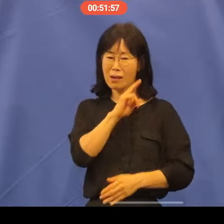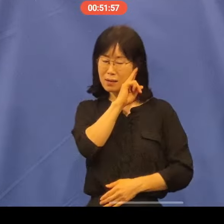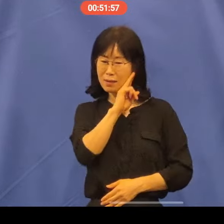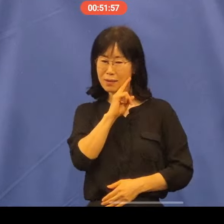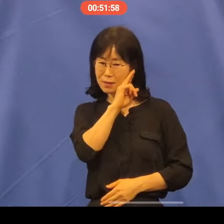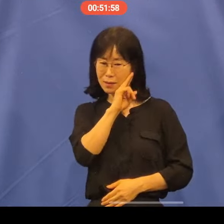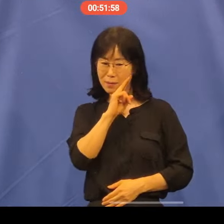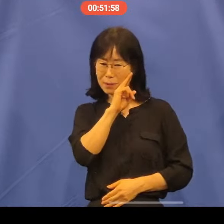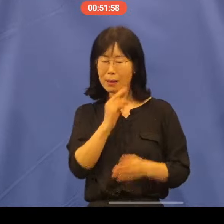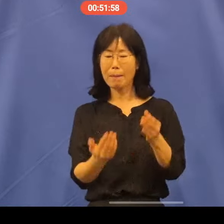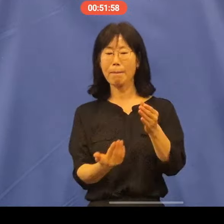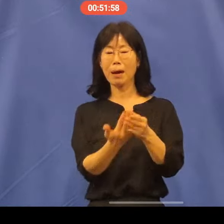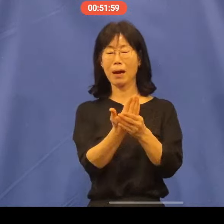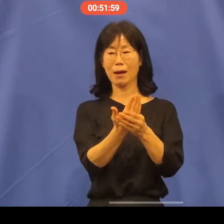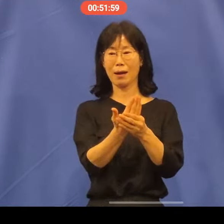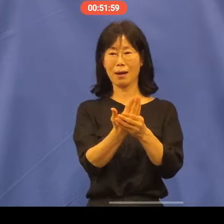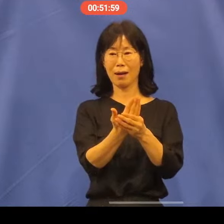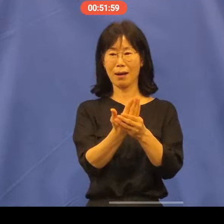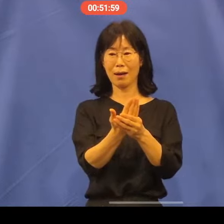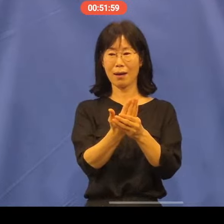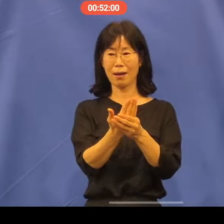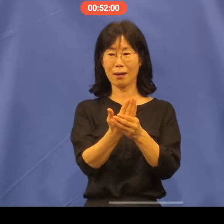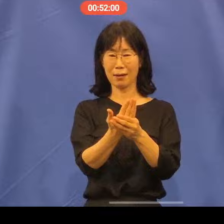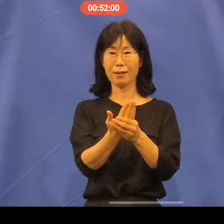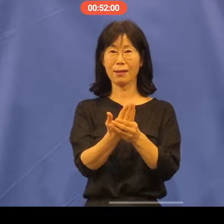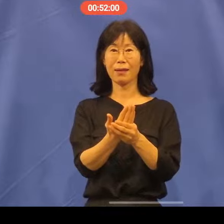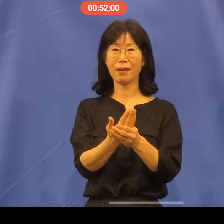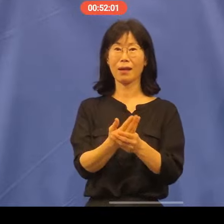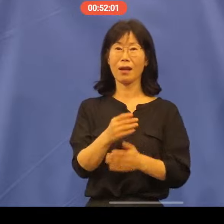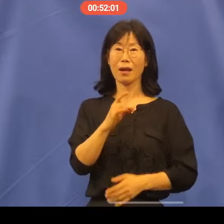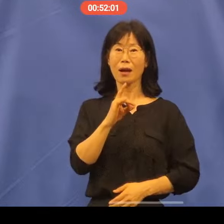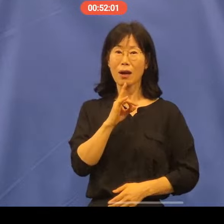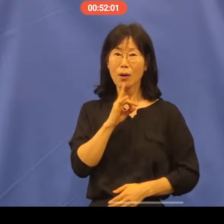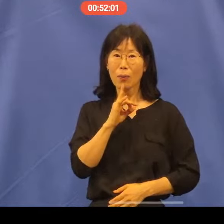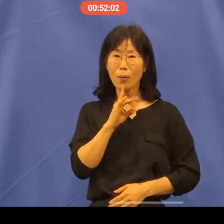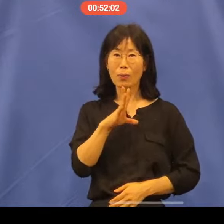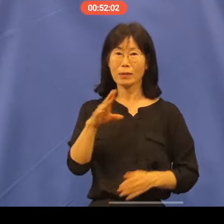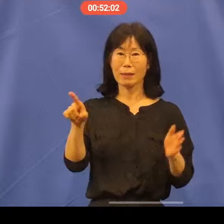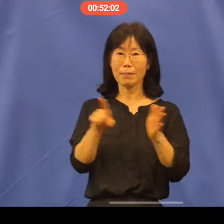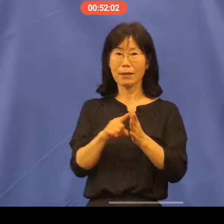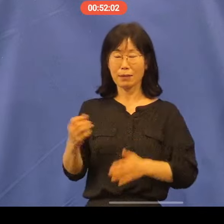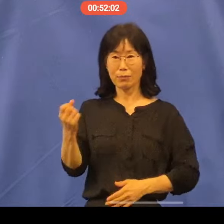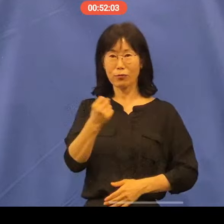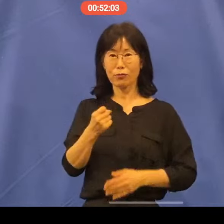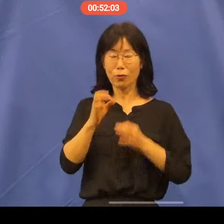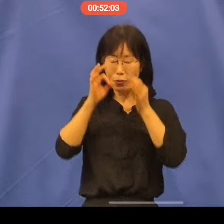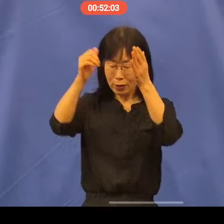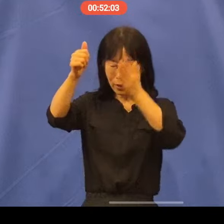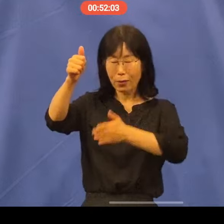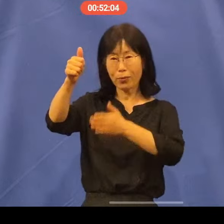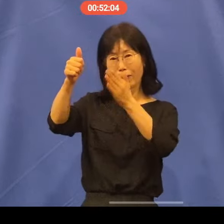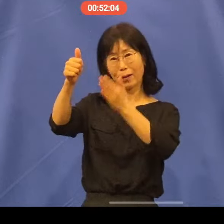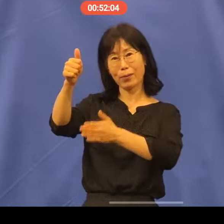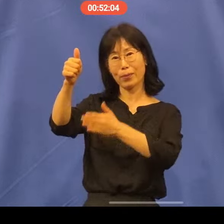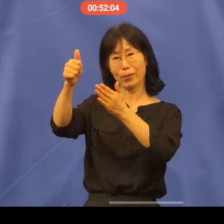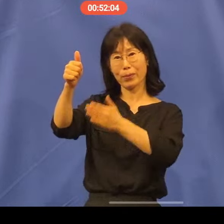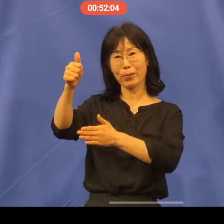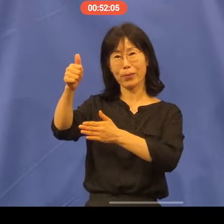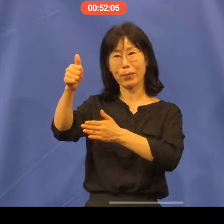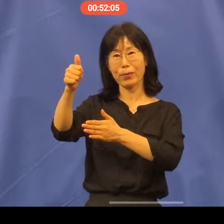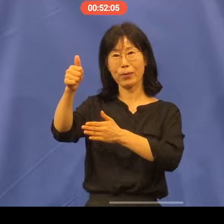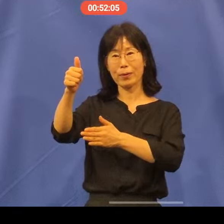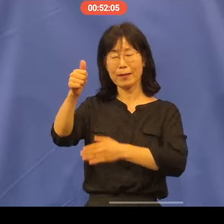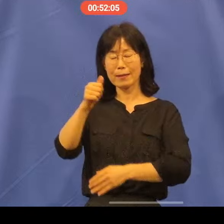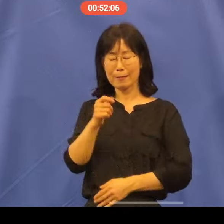거잖아요. 그래서 야고보 1장 6절에 오직 믿음으로 구하고, 오직 믿음으로 구하고